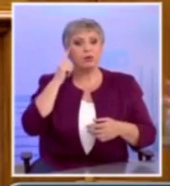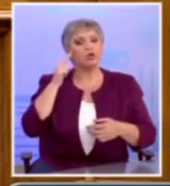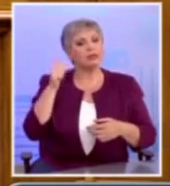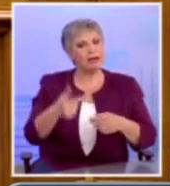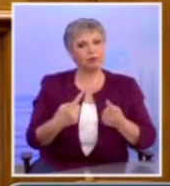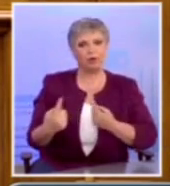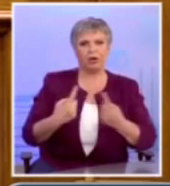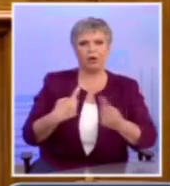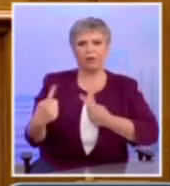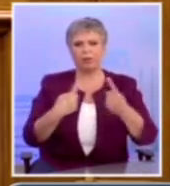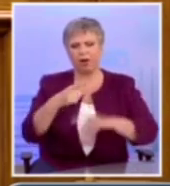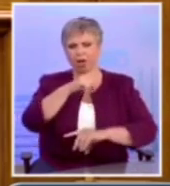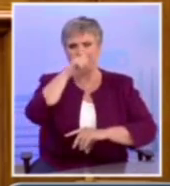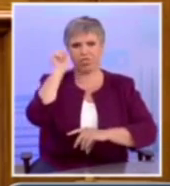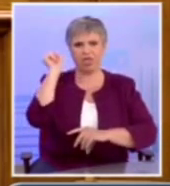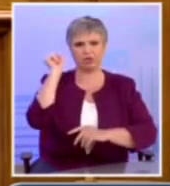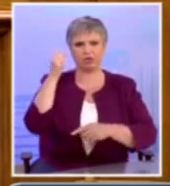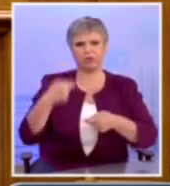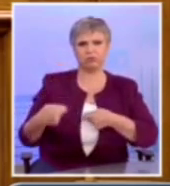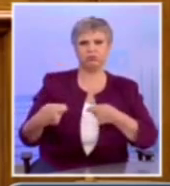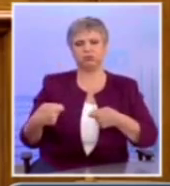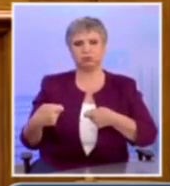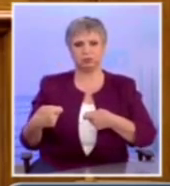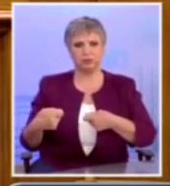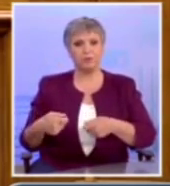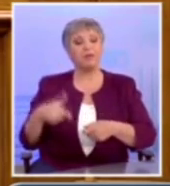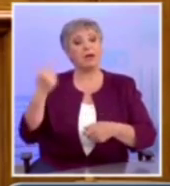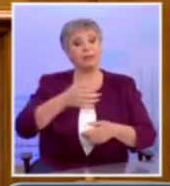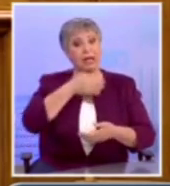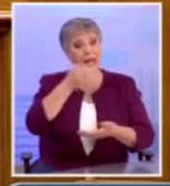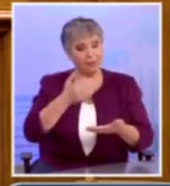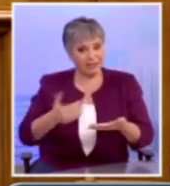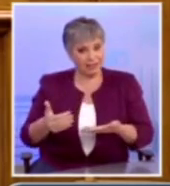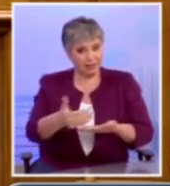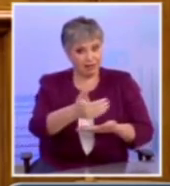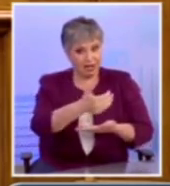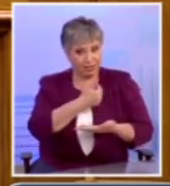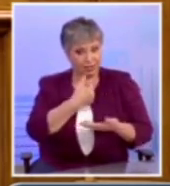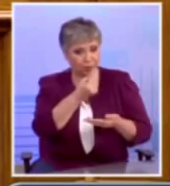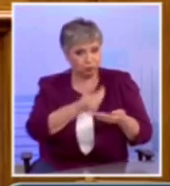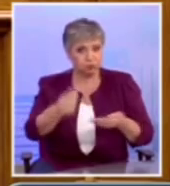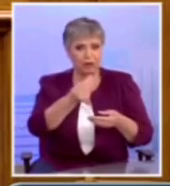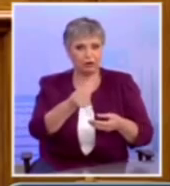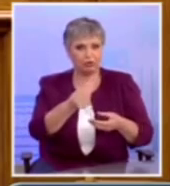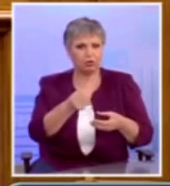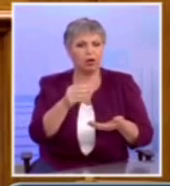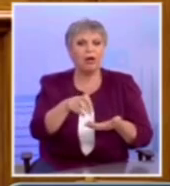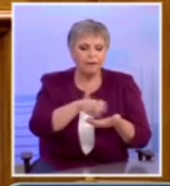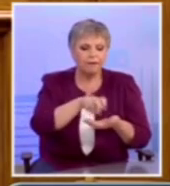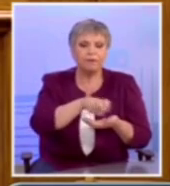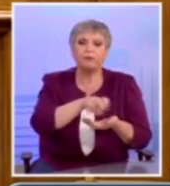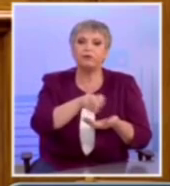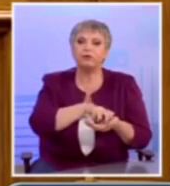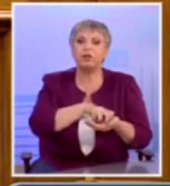αντιπαράθεση. Λέμε όμως τώρα, αφού εμείς θα αυξήσουμε την εισπραξιμότητα, μπορεί να έχουμε φόρους που μπορούν